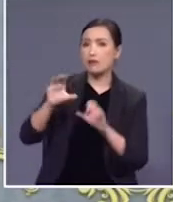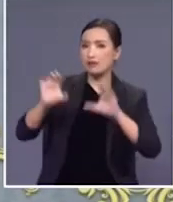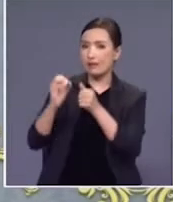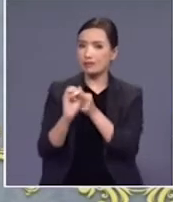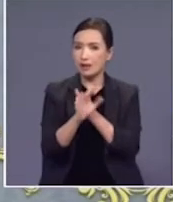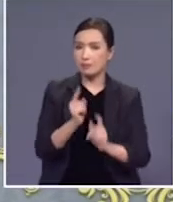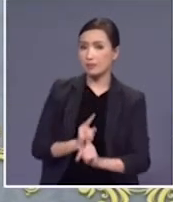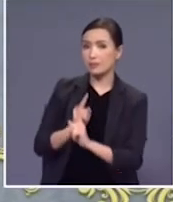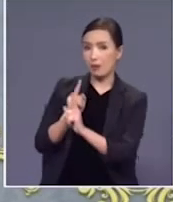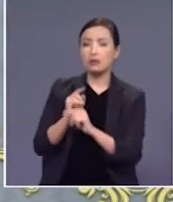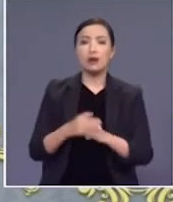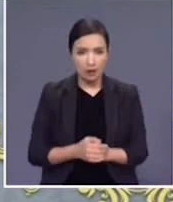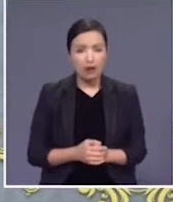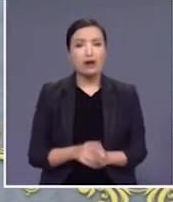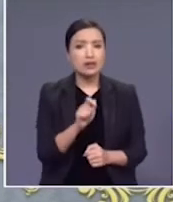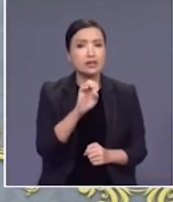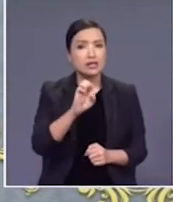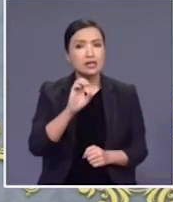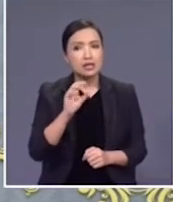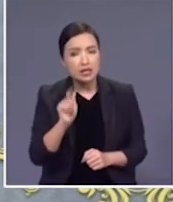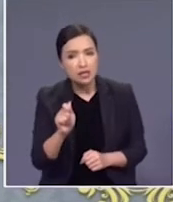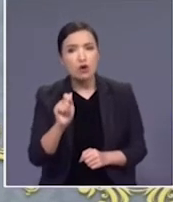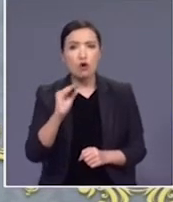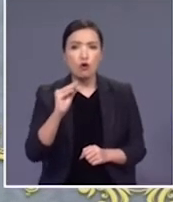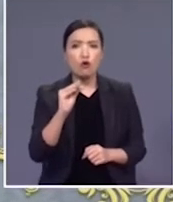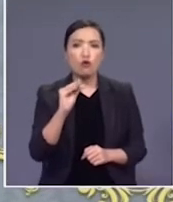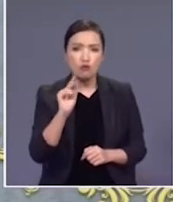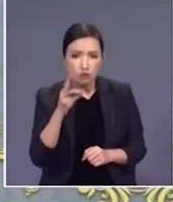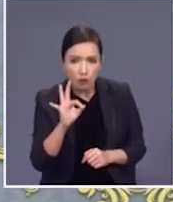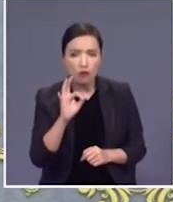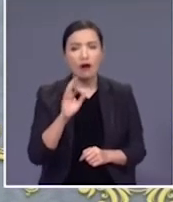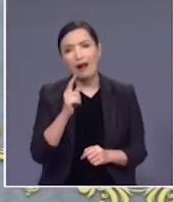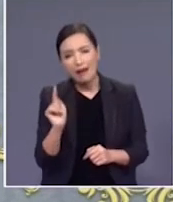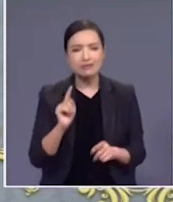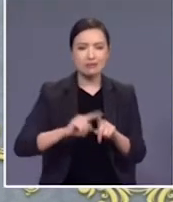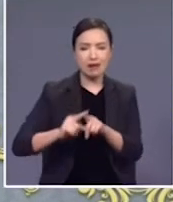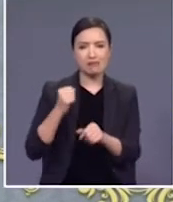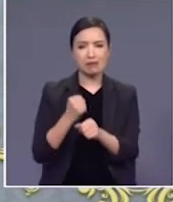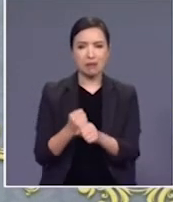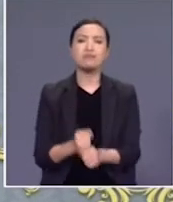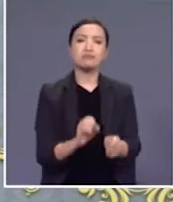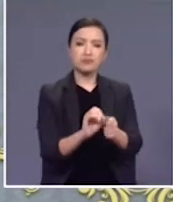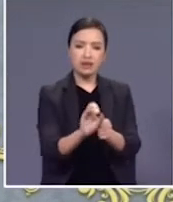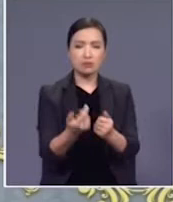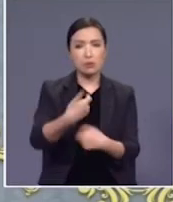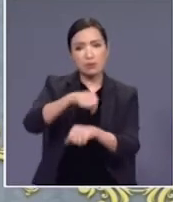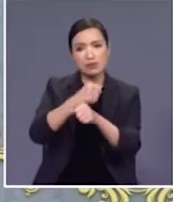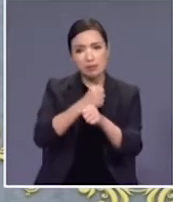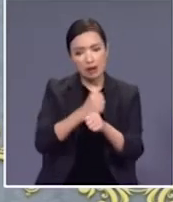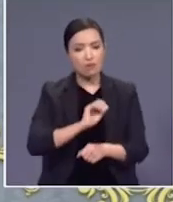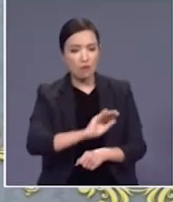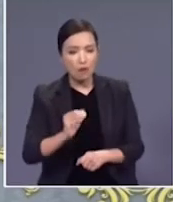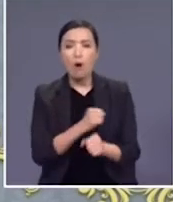งอินโฟกราฟิกนะครับโซเชียลมีเดียต่างๆของทุกหน่วยงานก็ผลิตขึ้นมานะครับเพื่อแนะนำการปฏิบัติของผู้ประสบภัย